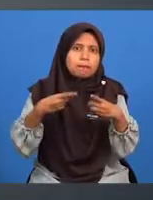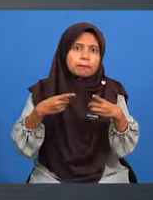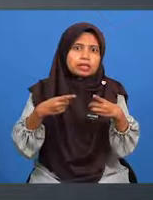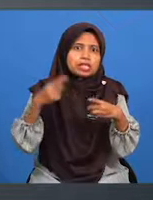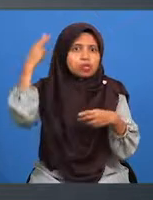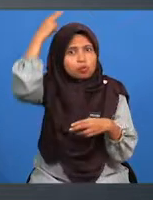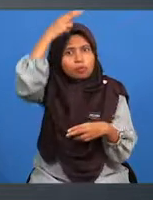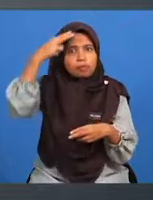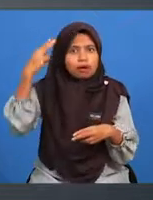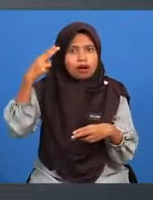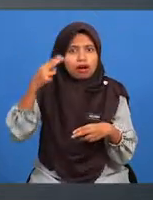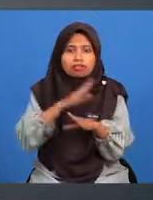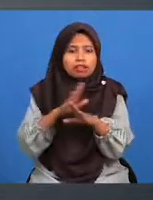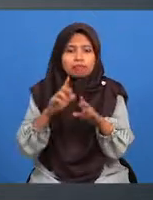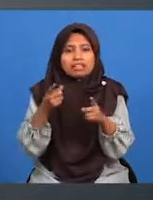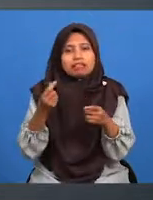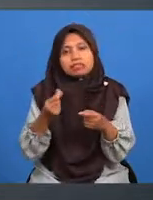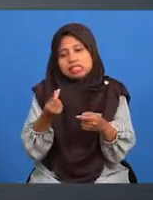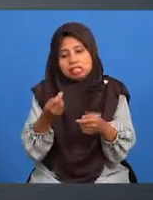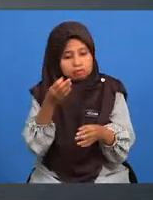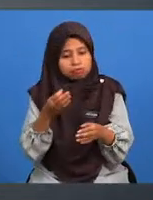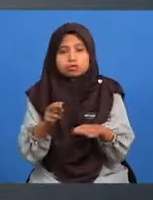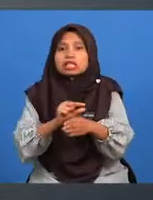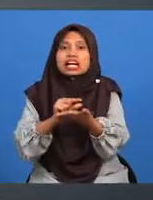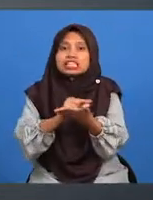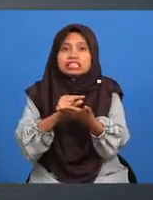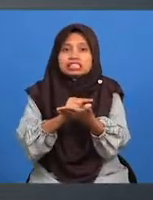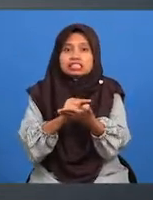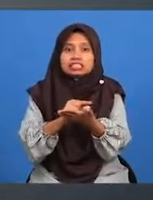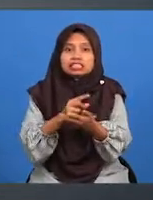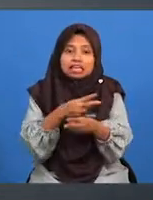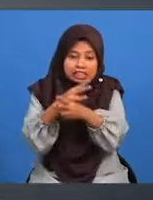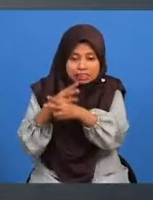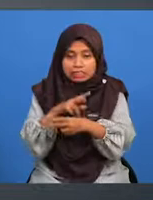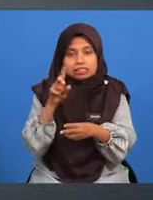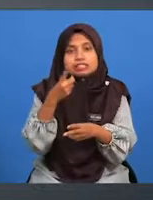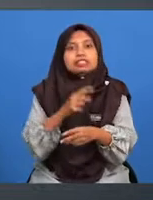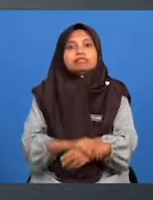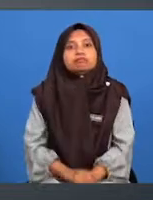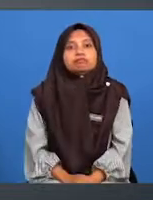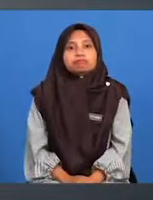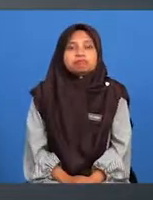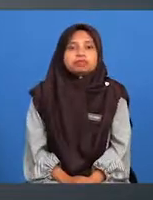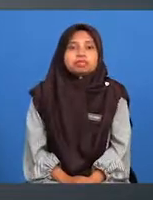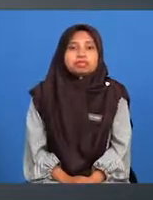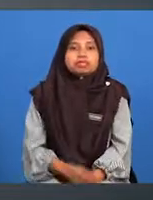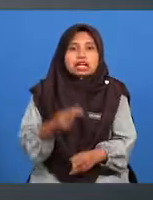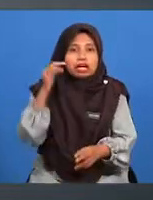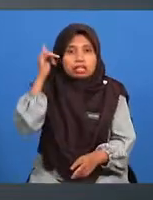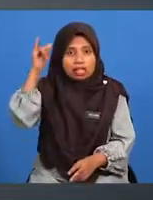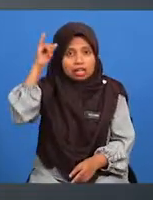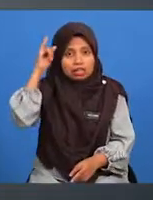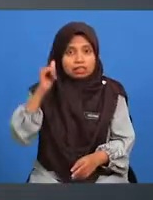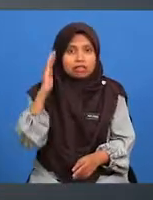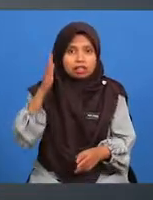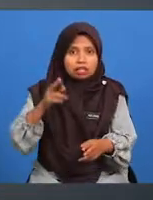upah kepada kawannya itu. Yahya hendaklah menolong Hasan dengan menjaga keretanya sebaik mungkin semasa